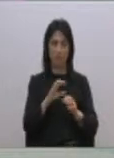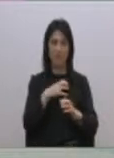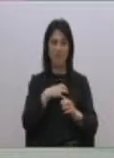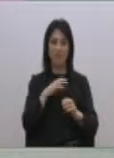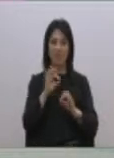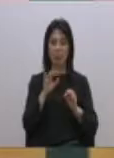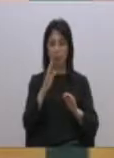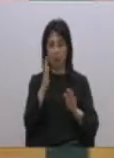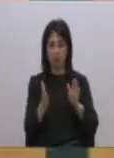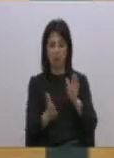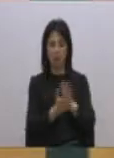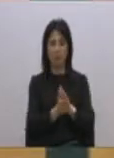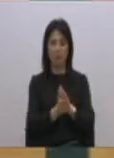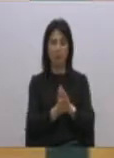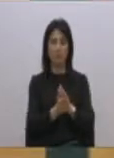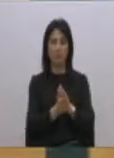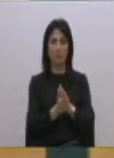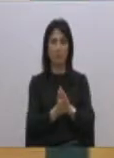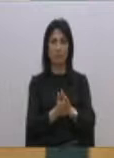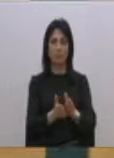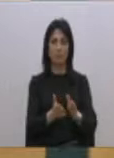უკავშირდება საუბარი არის